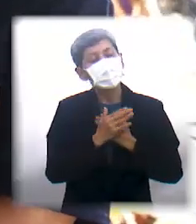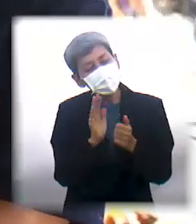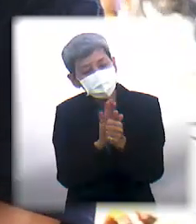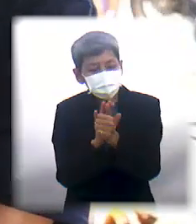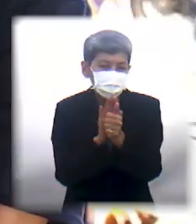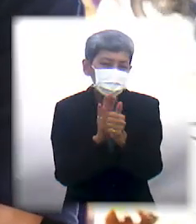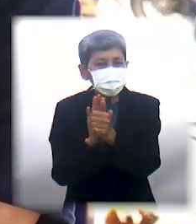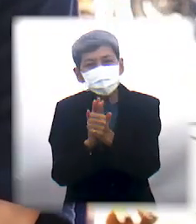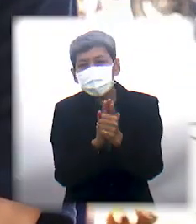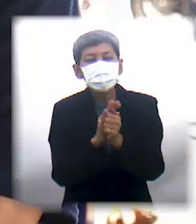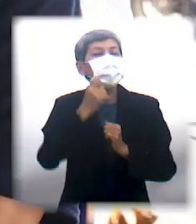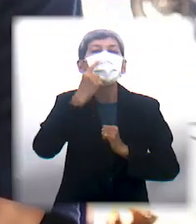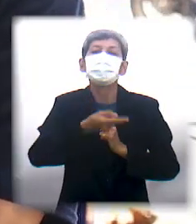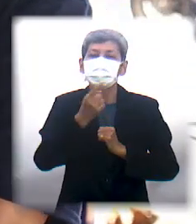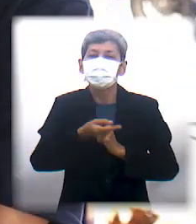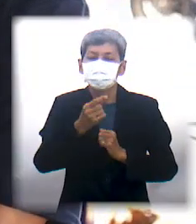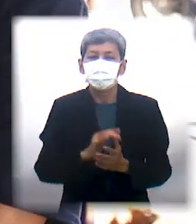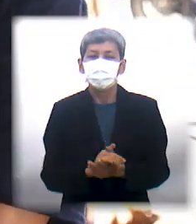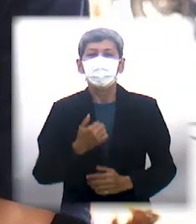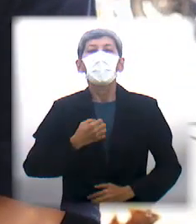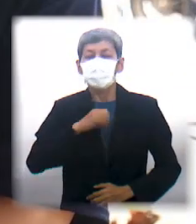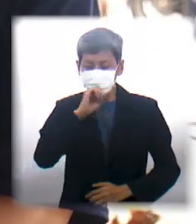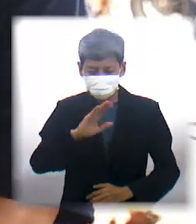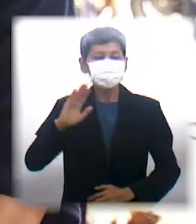างเงี้ยค่ะสัญญาค่ะ